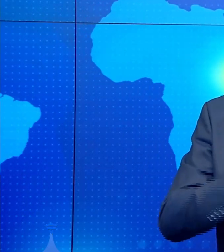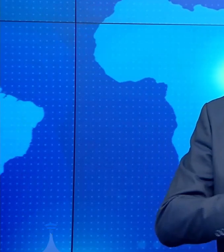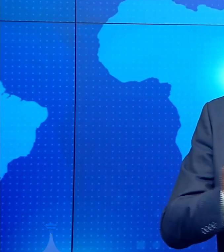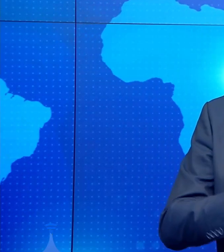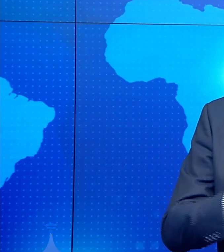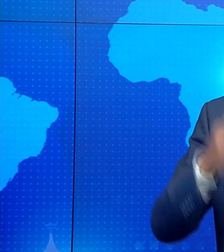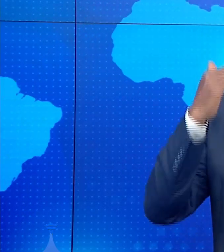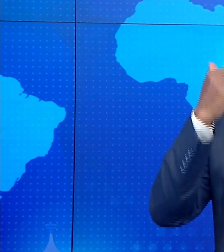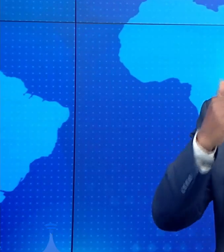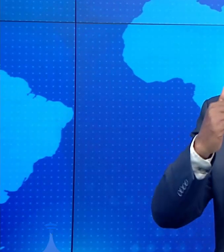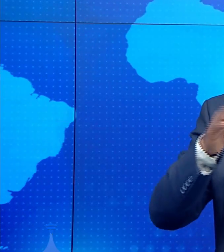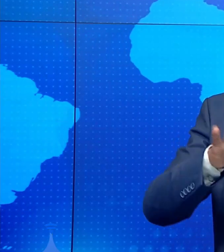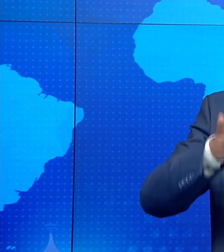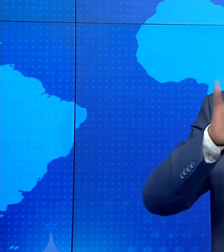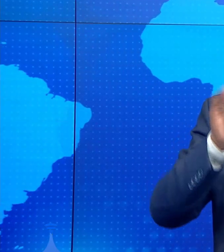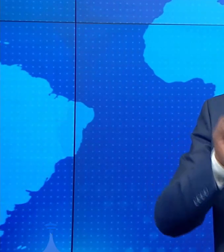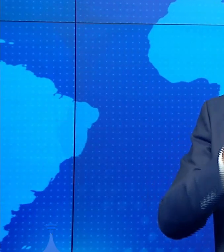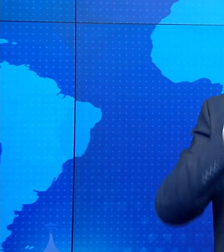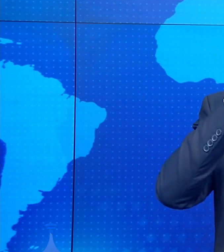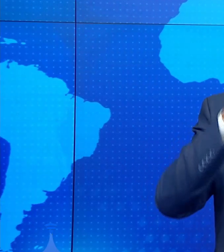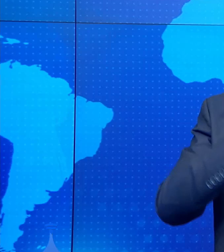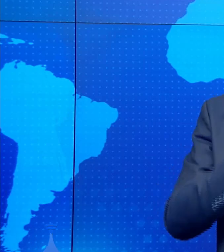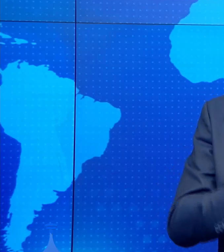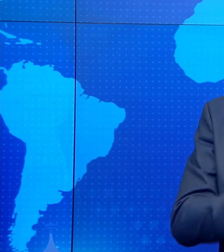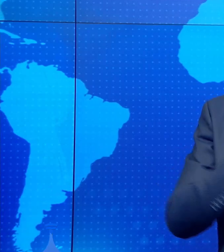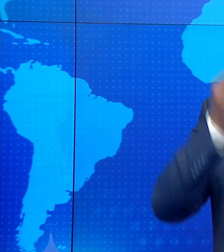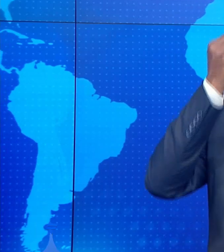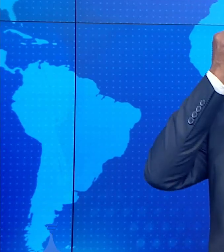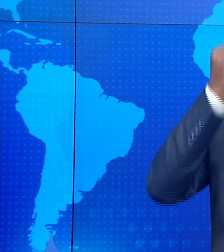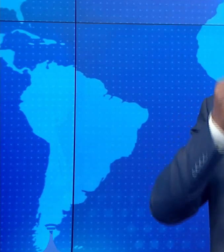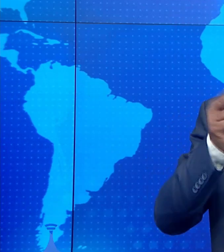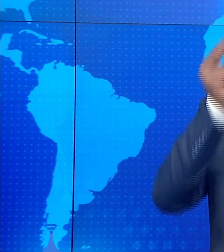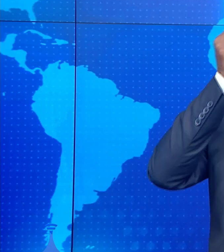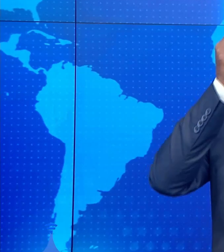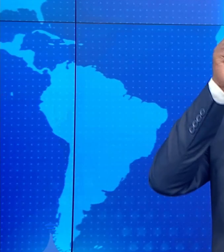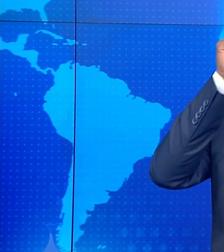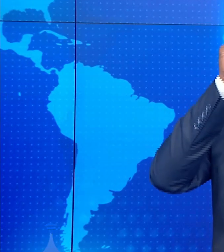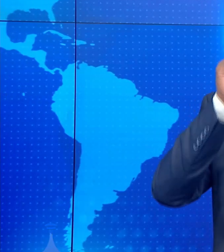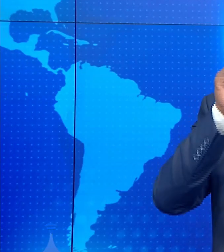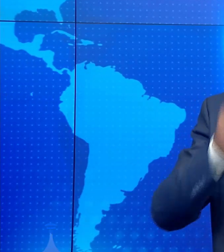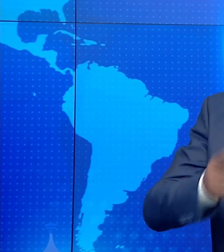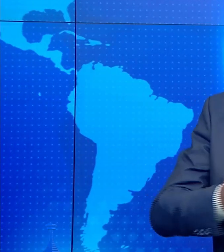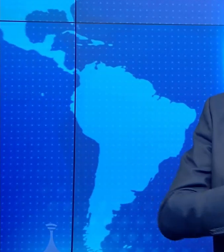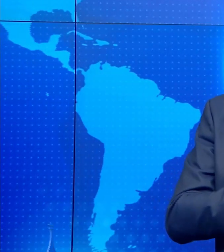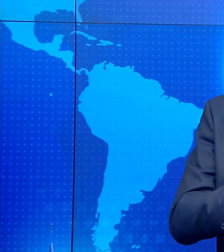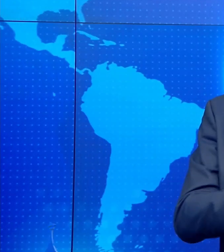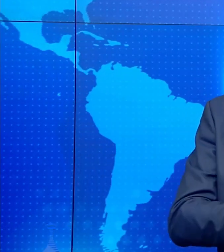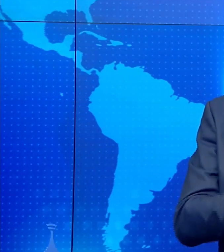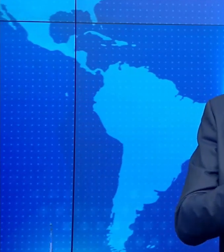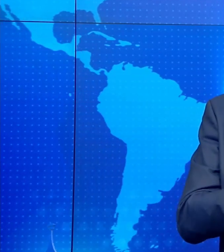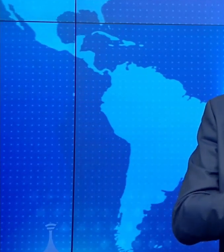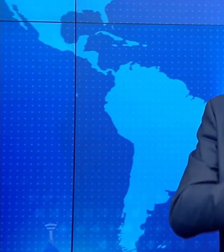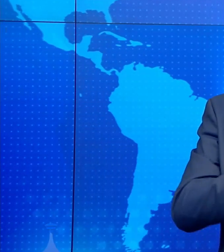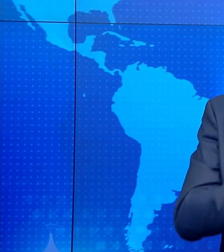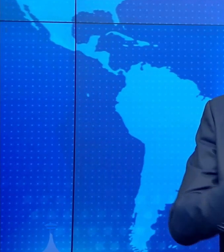ውይይት ተካሂዷል። በመድረኩ የተገኙት የኢኖቬሽንና ቴክኖሎጂ ሚኒስትር በለጠ ሞላ የመጀመሪያውን አገር